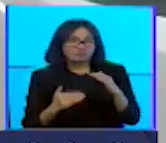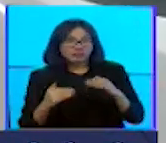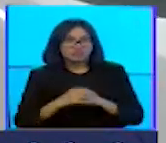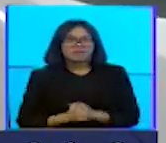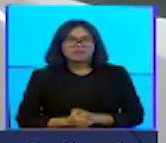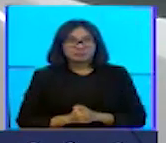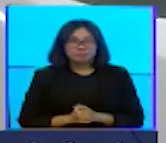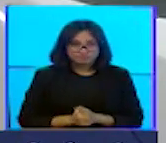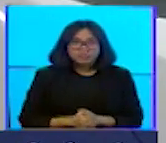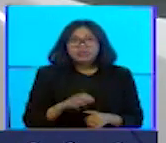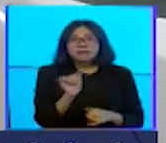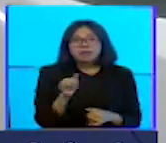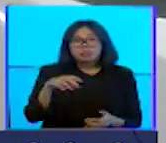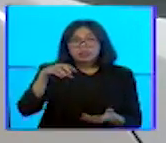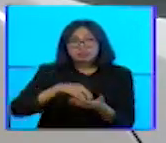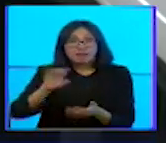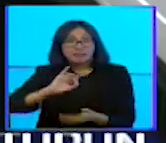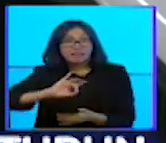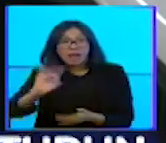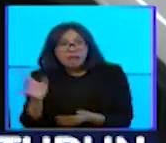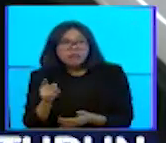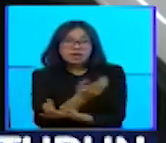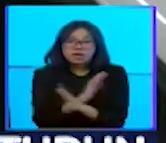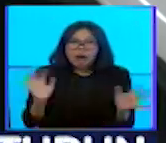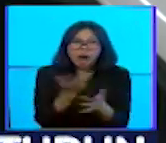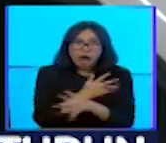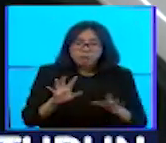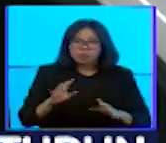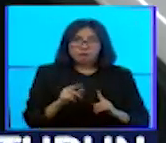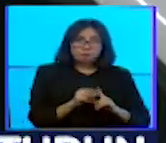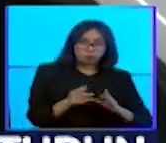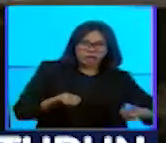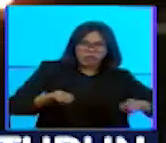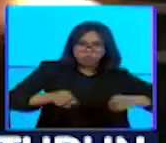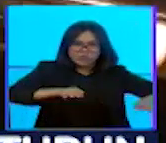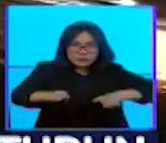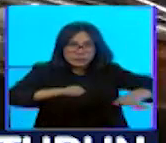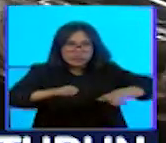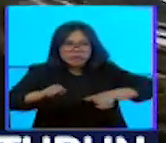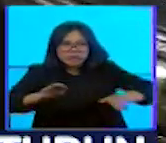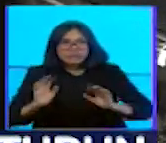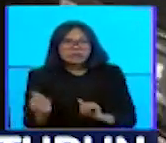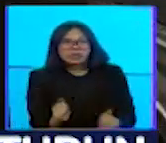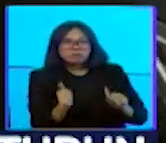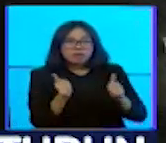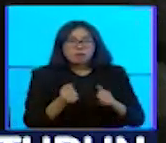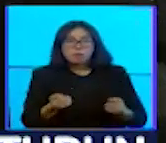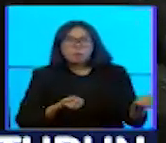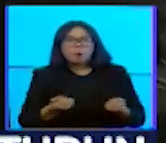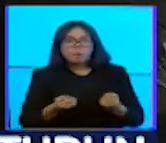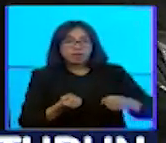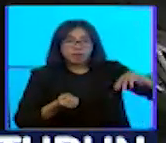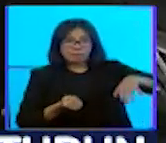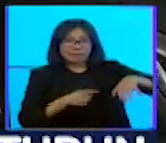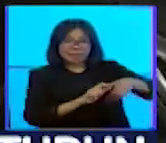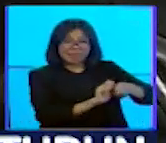Antisipasi juga dilakukan pihak klinik farmasi ini untuk mengatur kepadatan masyarakat. Mereka menyiapkan mobil drive-thru yang akan melakukan